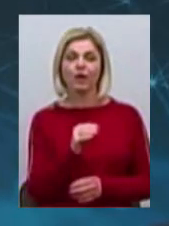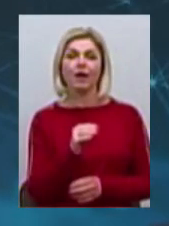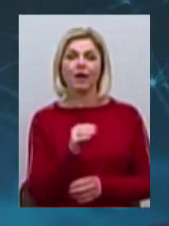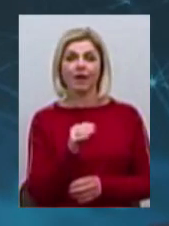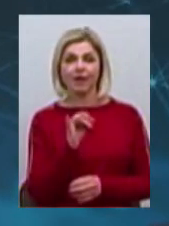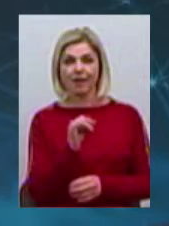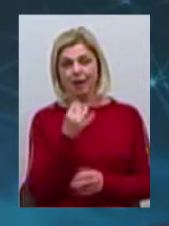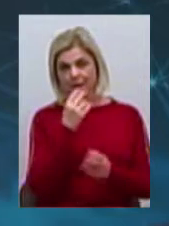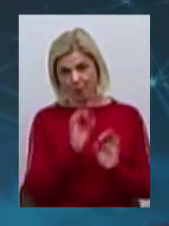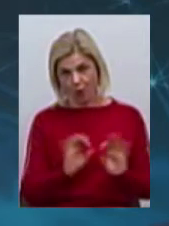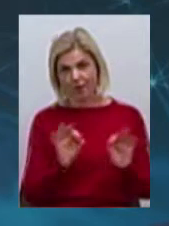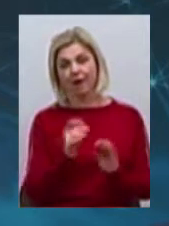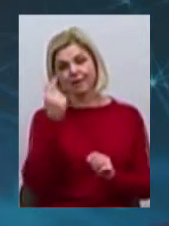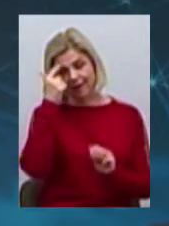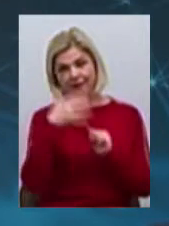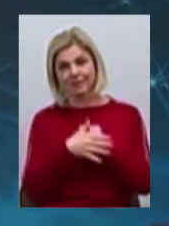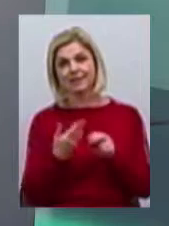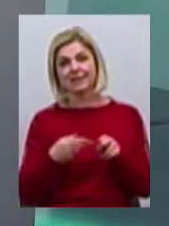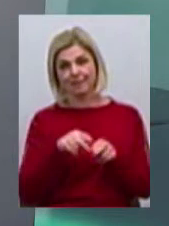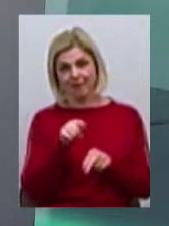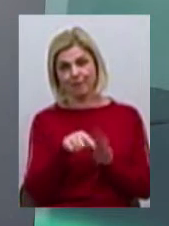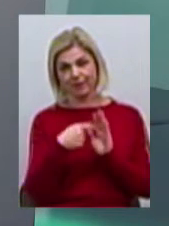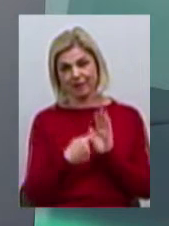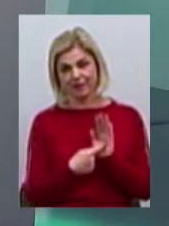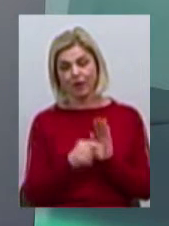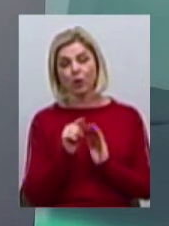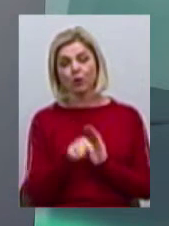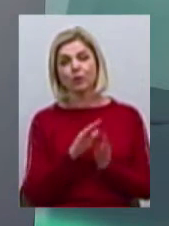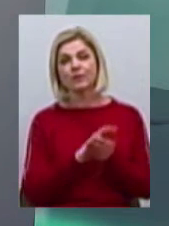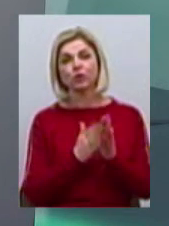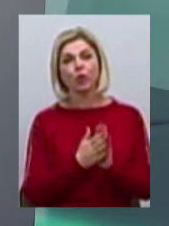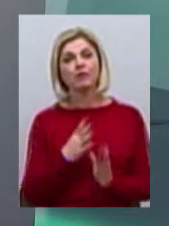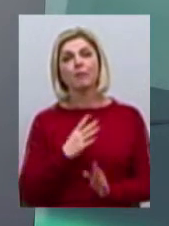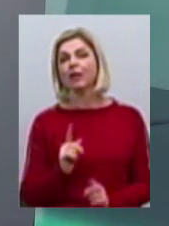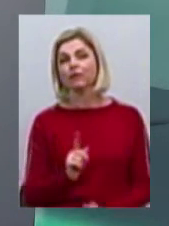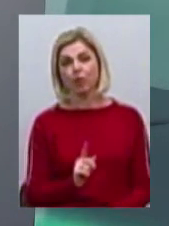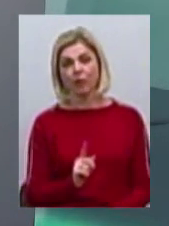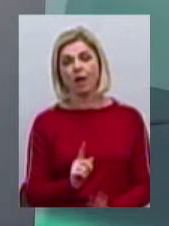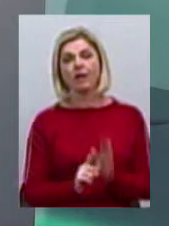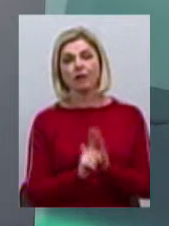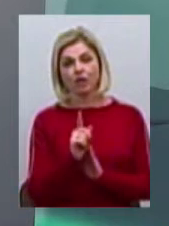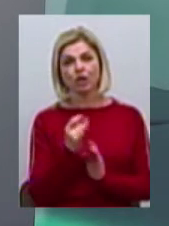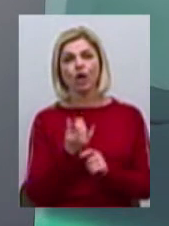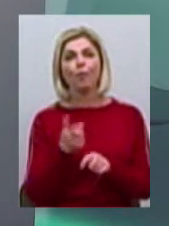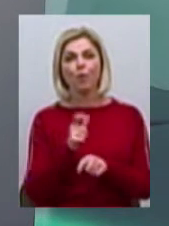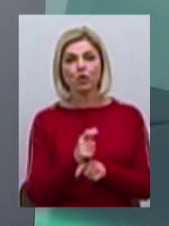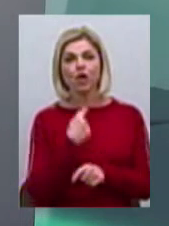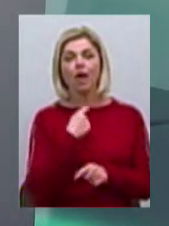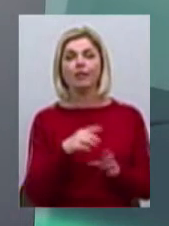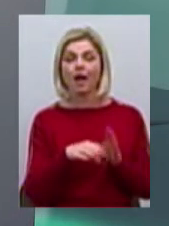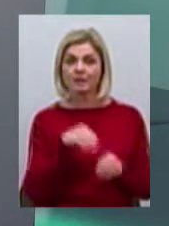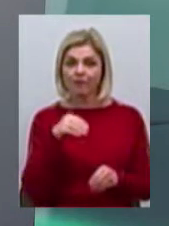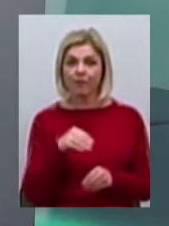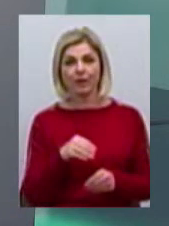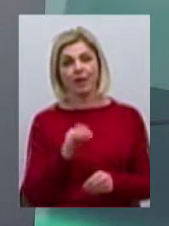і це питання. І тут ситуація була в чому? Почали і більше гласних вибирати, і дійсно